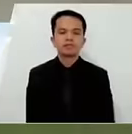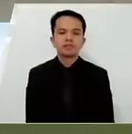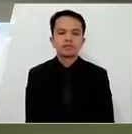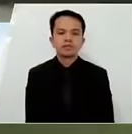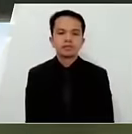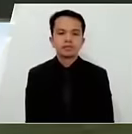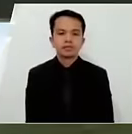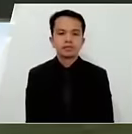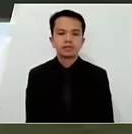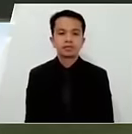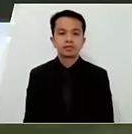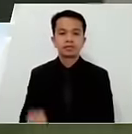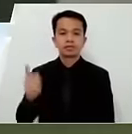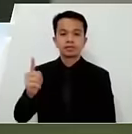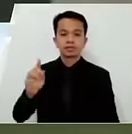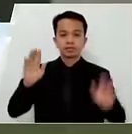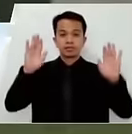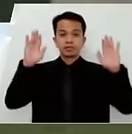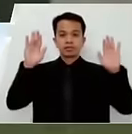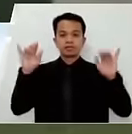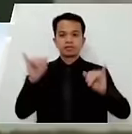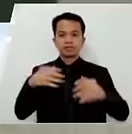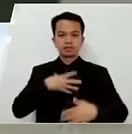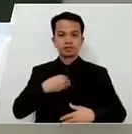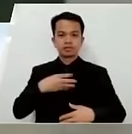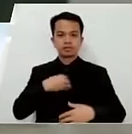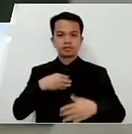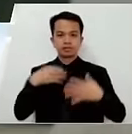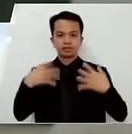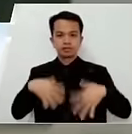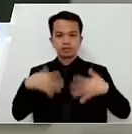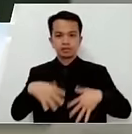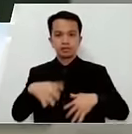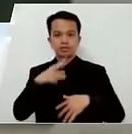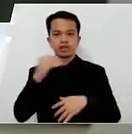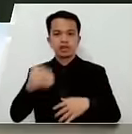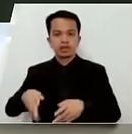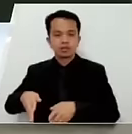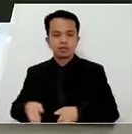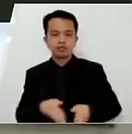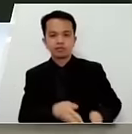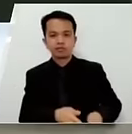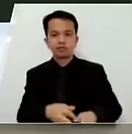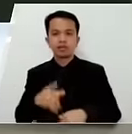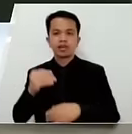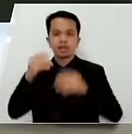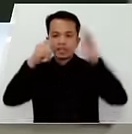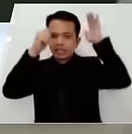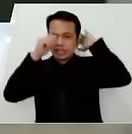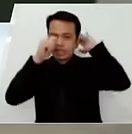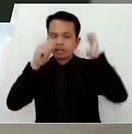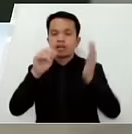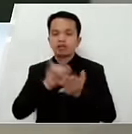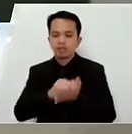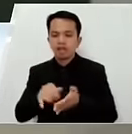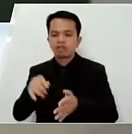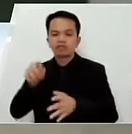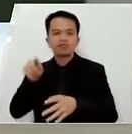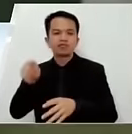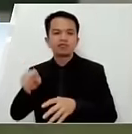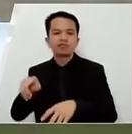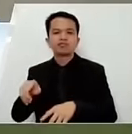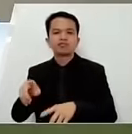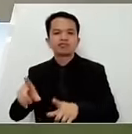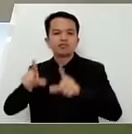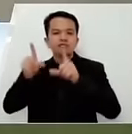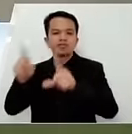Nakataas ang kamay, nakaputing t-shirt, dark shorts at cap habang napapaligiran ng mga pulis sa Timor-Leste si dating Congressman Arnulfo